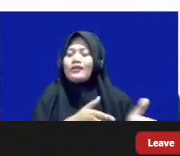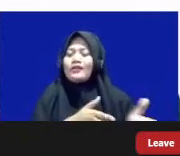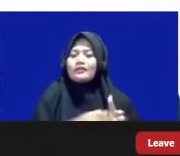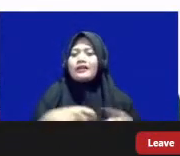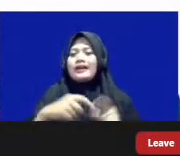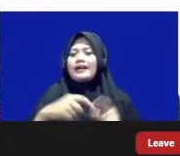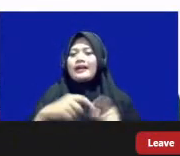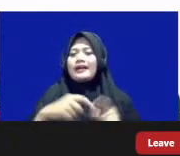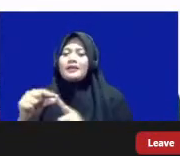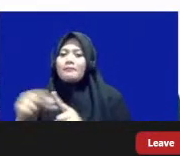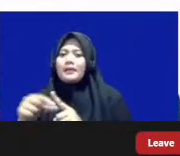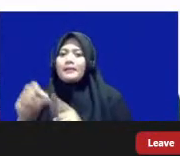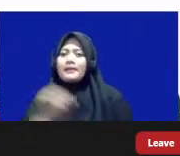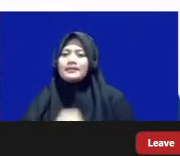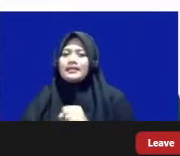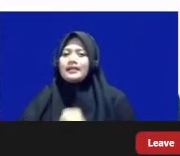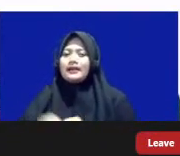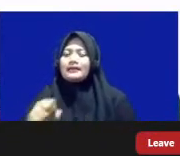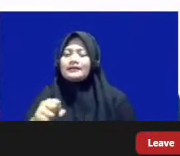sekarang melaksanakan kegiatan